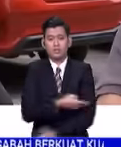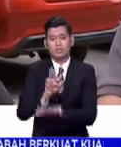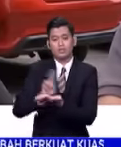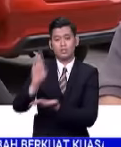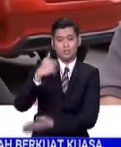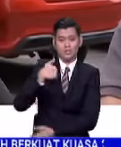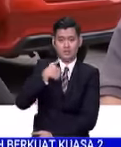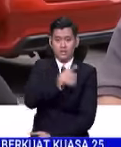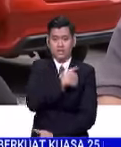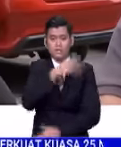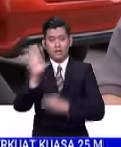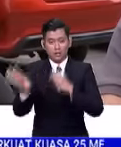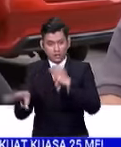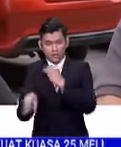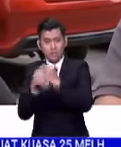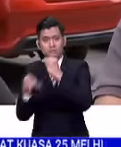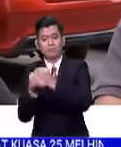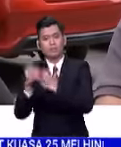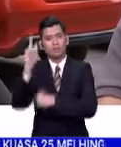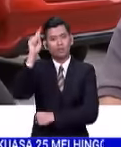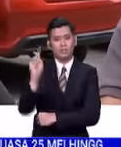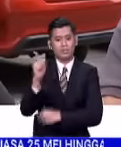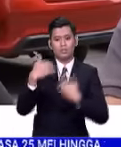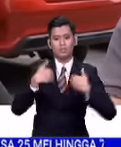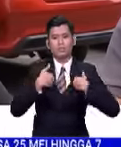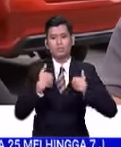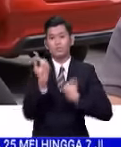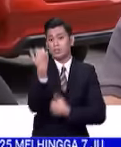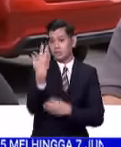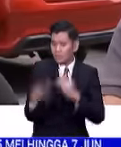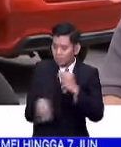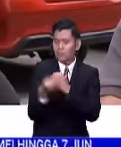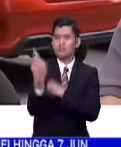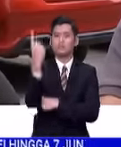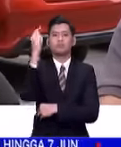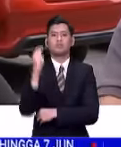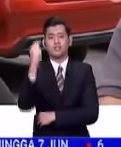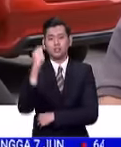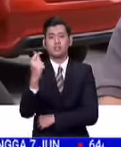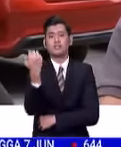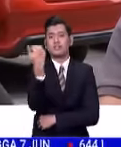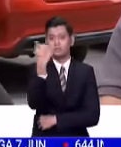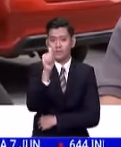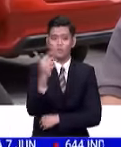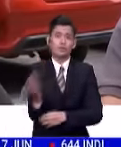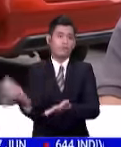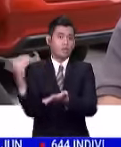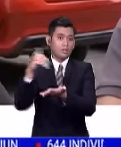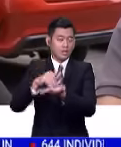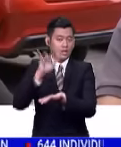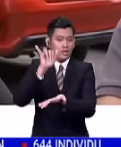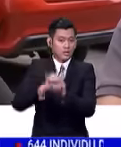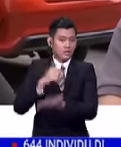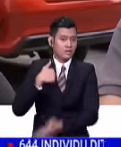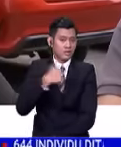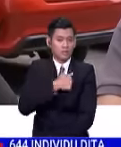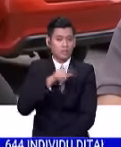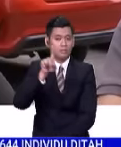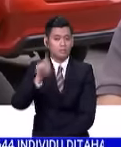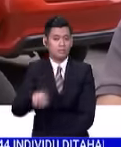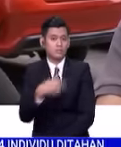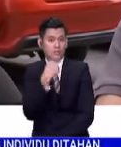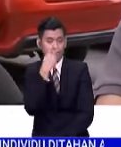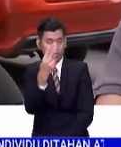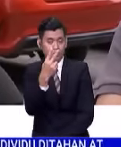yang ada dengan menggunakan toilet portable sebanyak 10 unit. Ya. Jadi itulah faktor-faktor yang kita perlu lihat. Ya. Bila dah